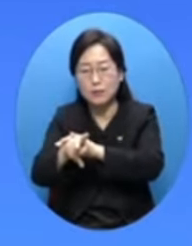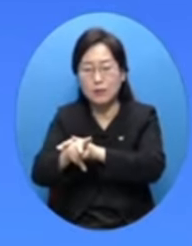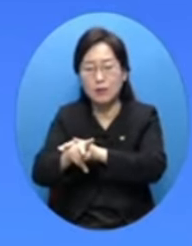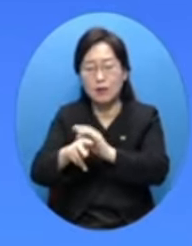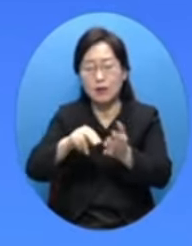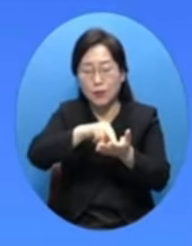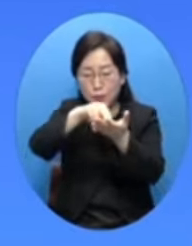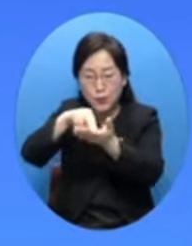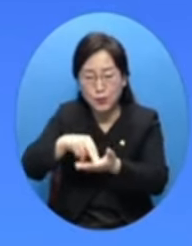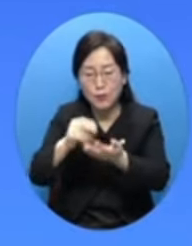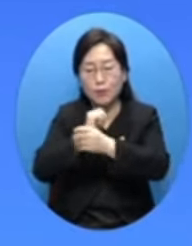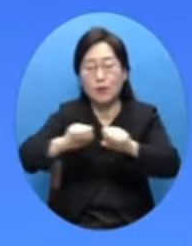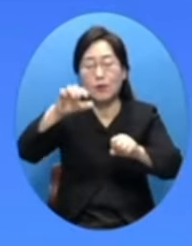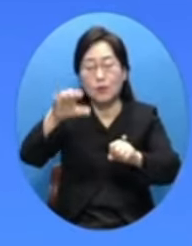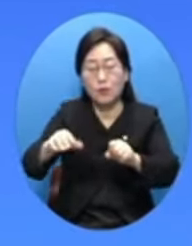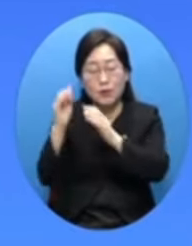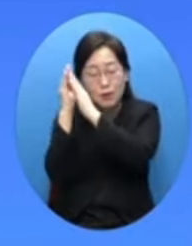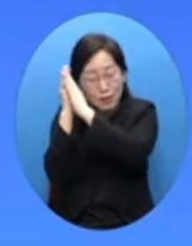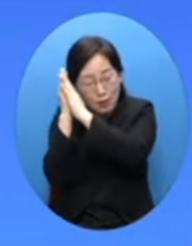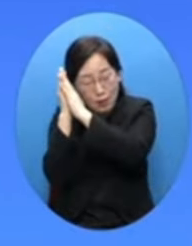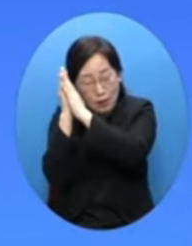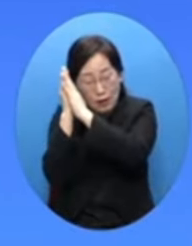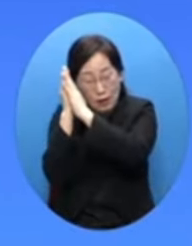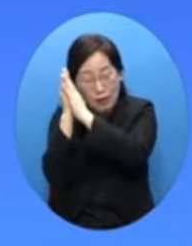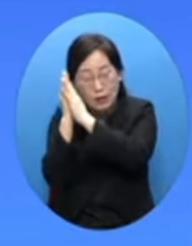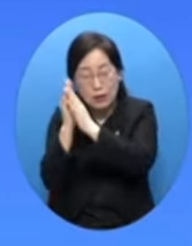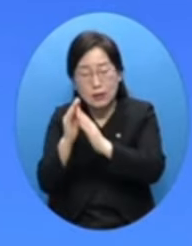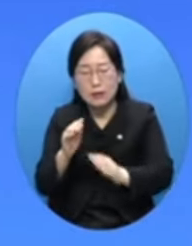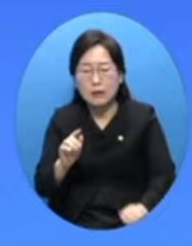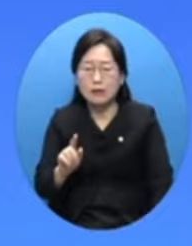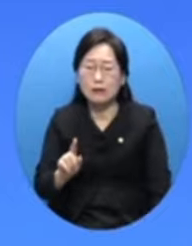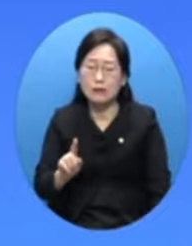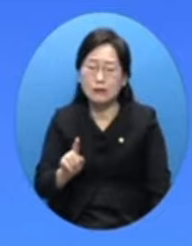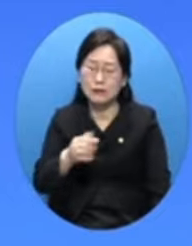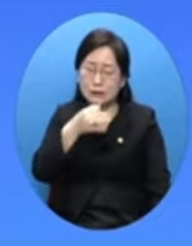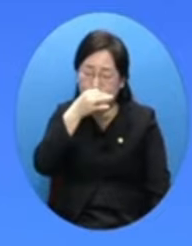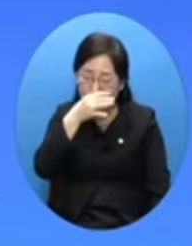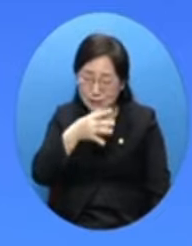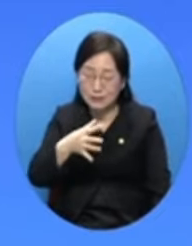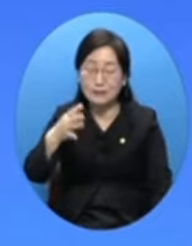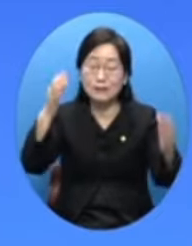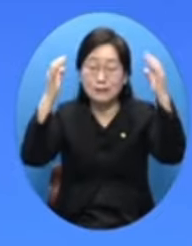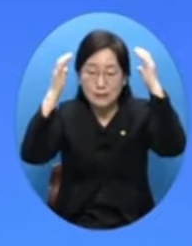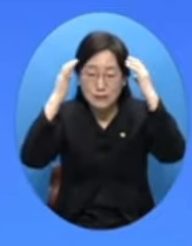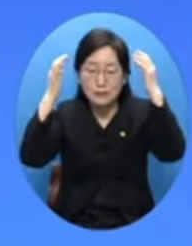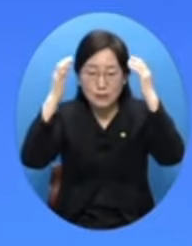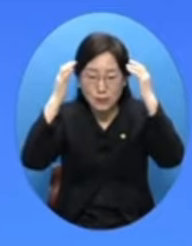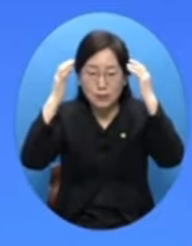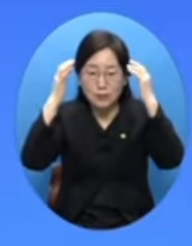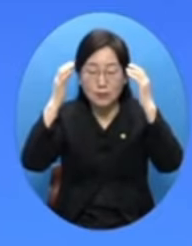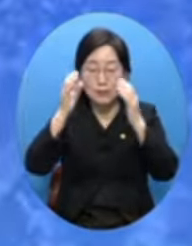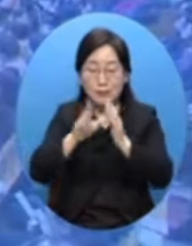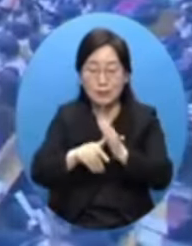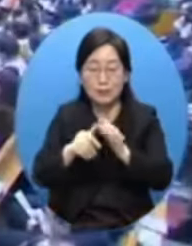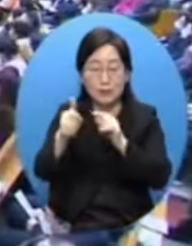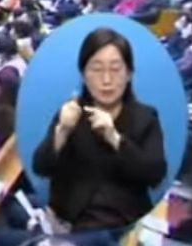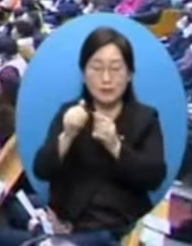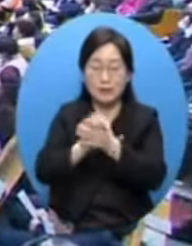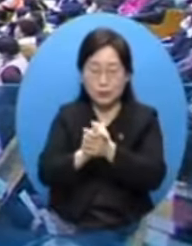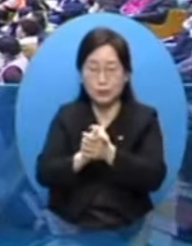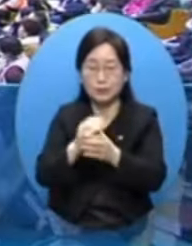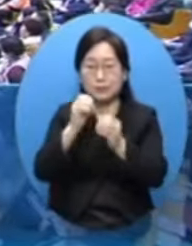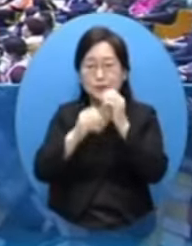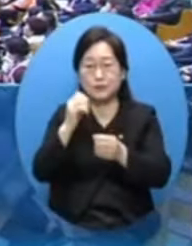그가 새우잠을 자며 힘들고 고통스러운 시간을 보낼 때 이런 기도를 합니다 시편